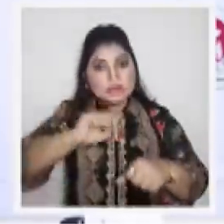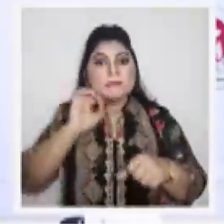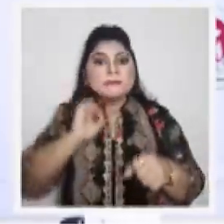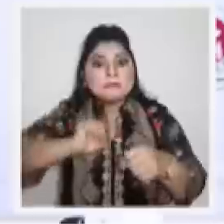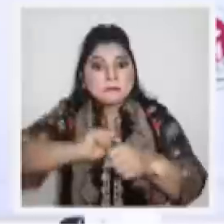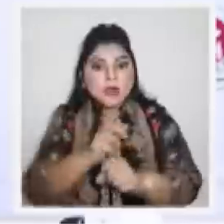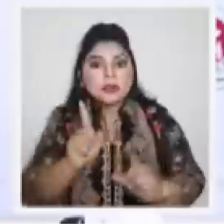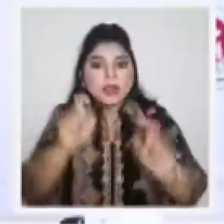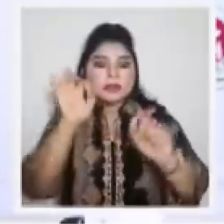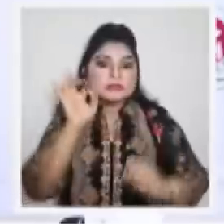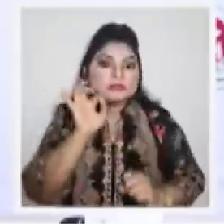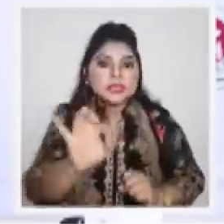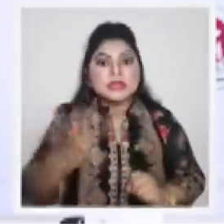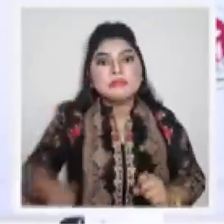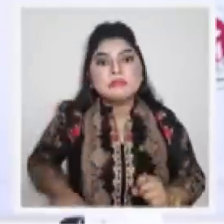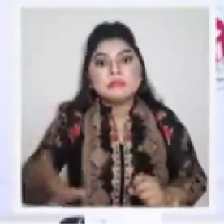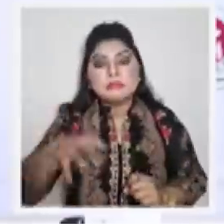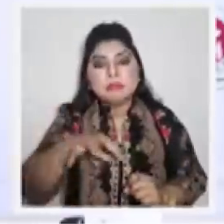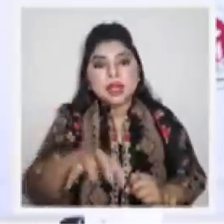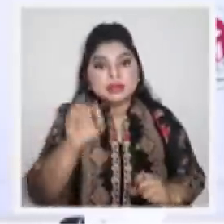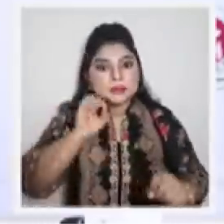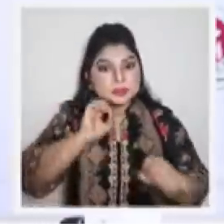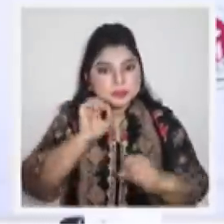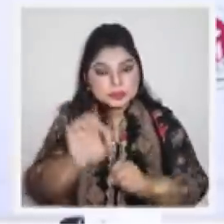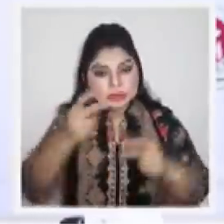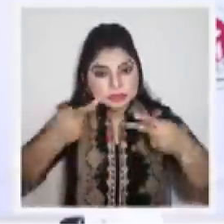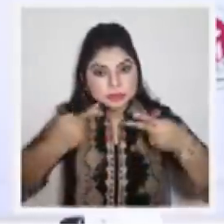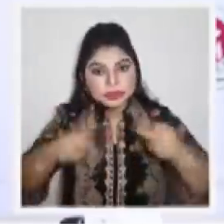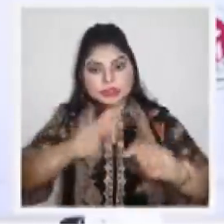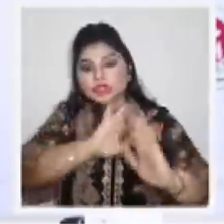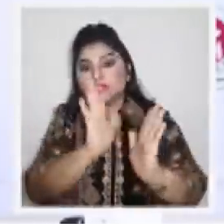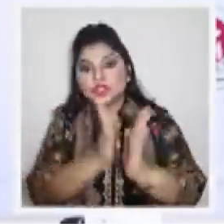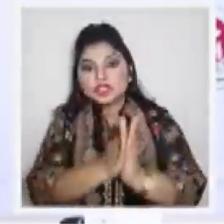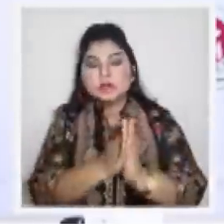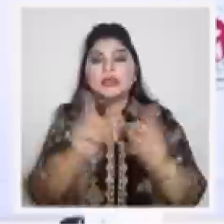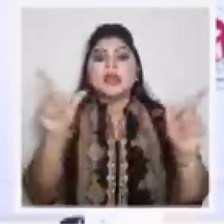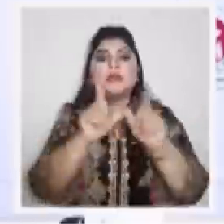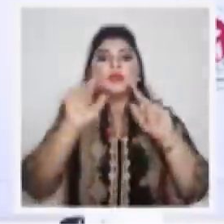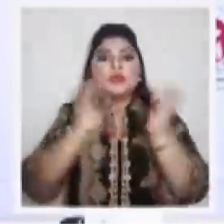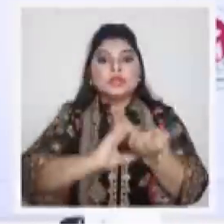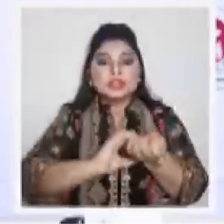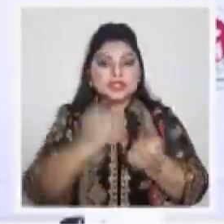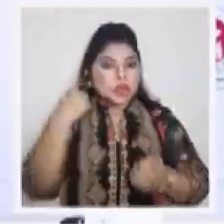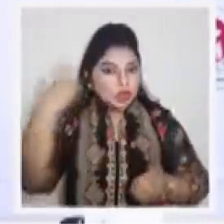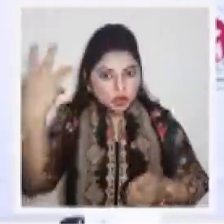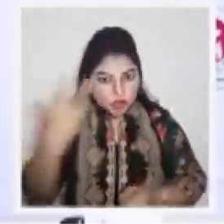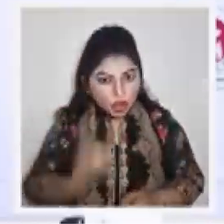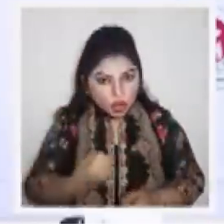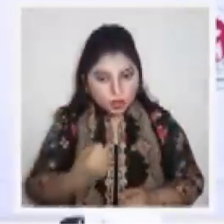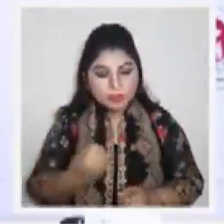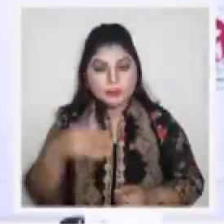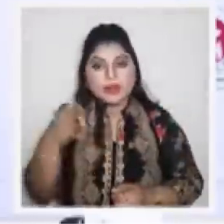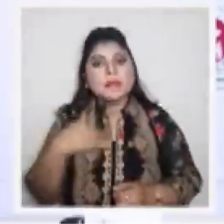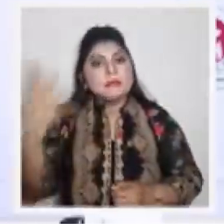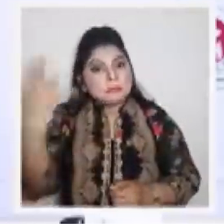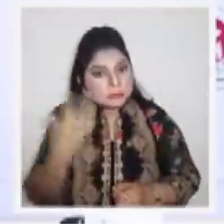আছে, এই 3 আগস্ট পর্যন্ত আমাদের অ্যাটাক রেট, বাংলাদেশের অ্যাটাক রেট, যেটা